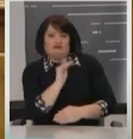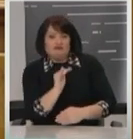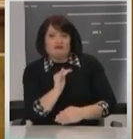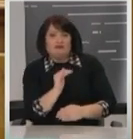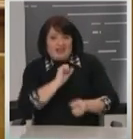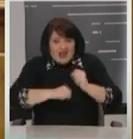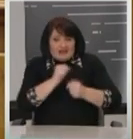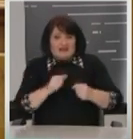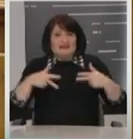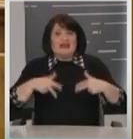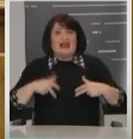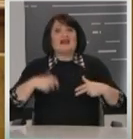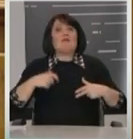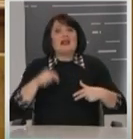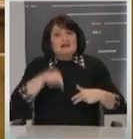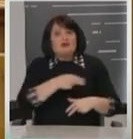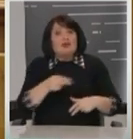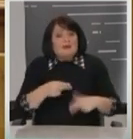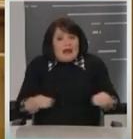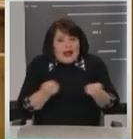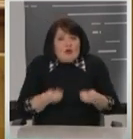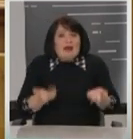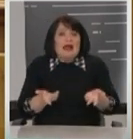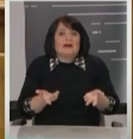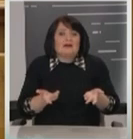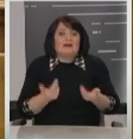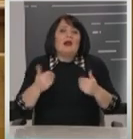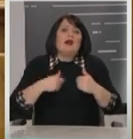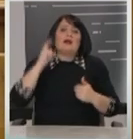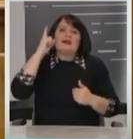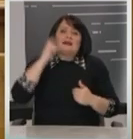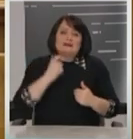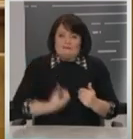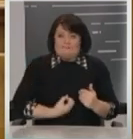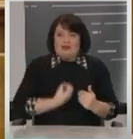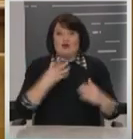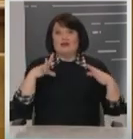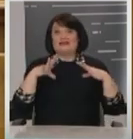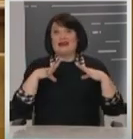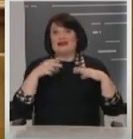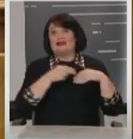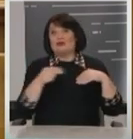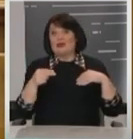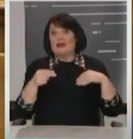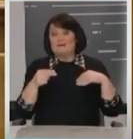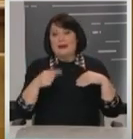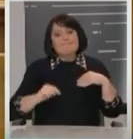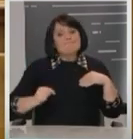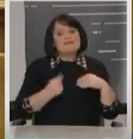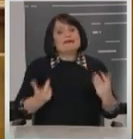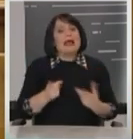συντονισμένες δράσεις των κρατών μελών πάνω στο ζήτημα. Αλλά ξέρω, δεν νιώθετε άνετα με αυτό το ζήτημα, κάτι φαίνεται να σας